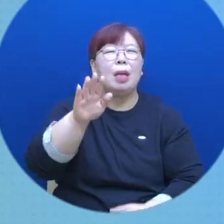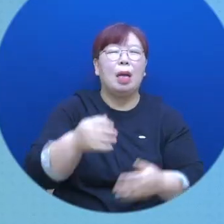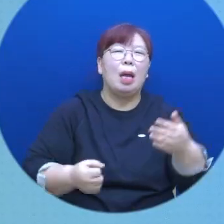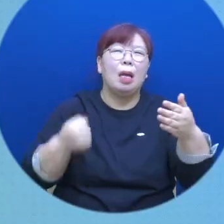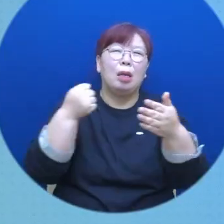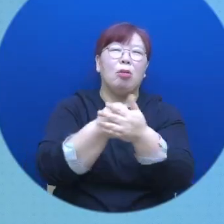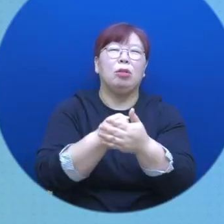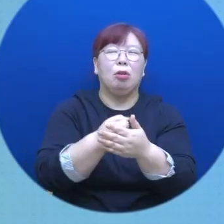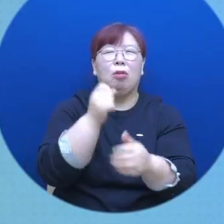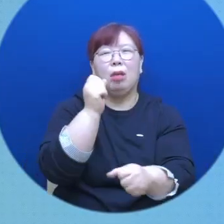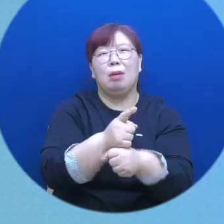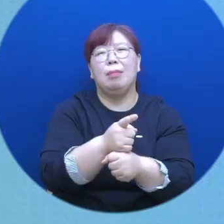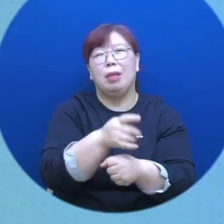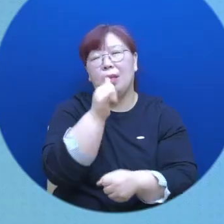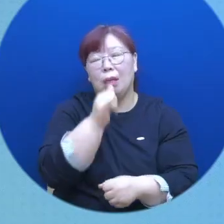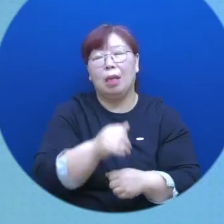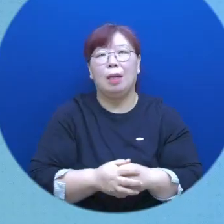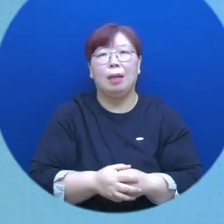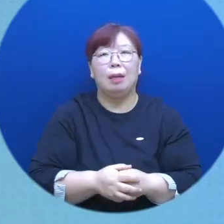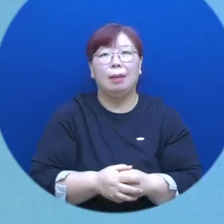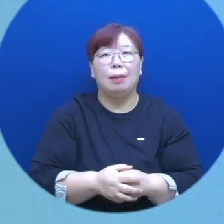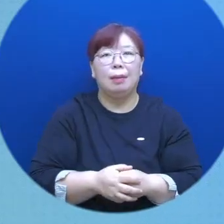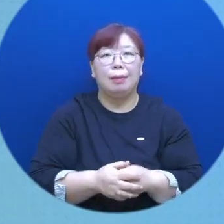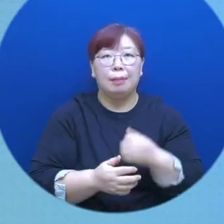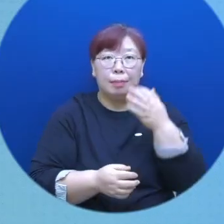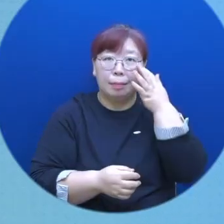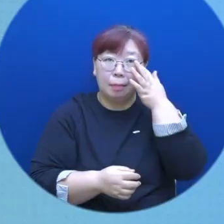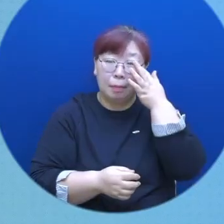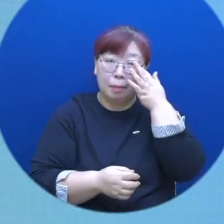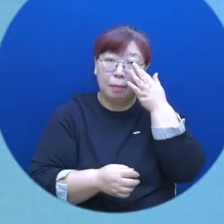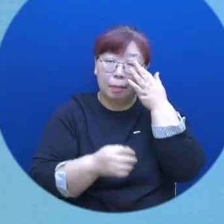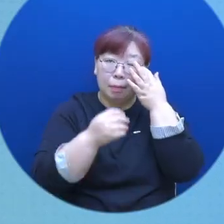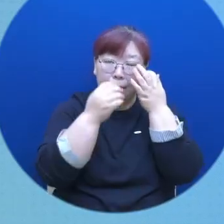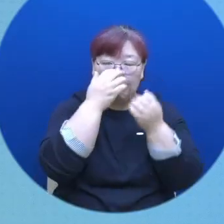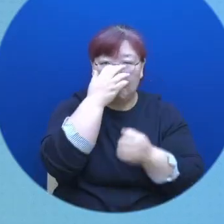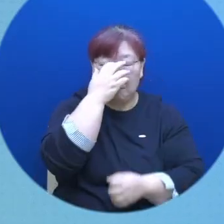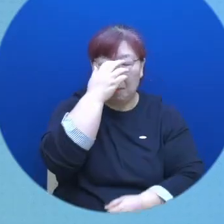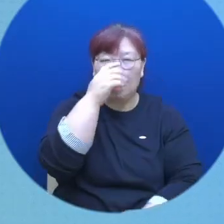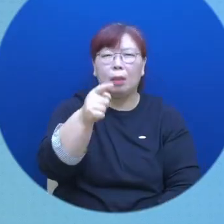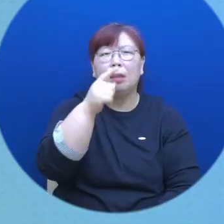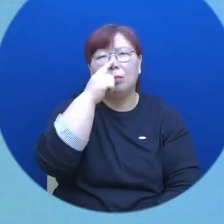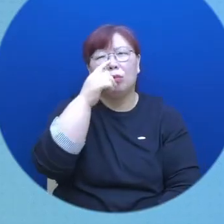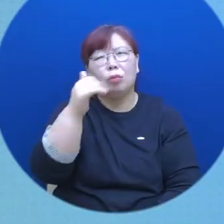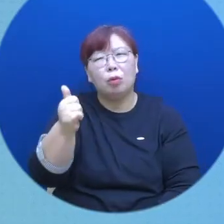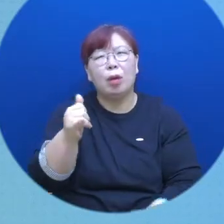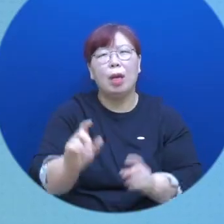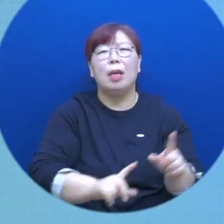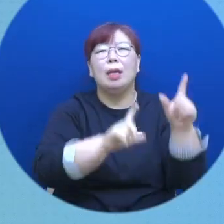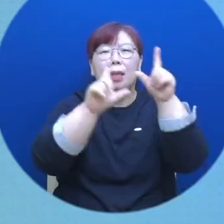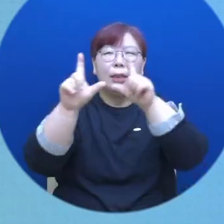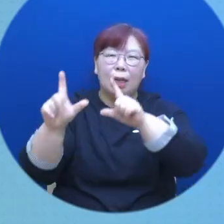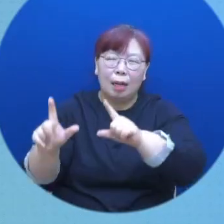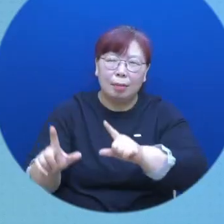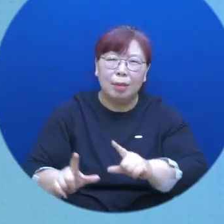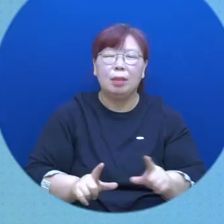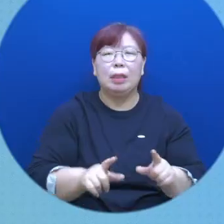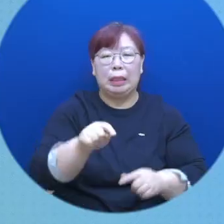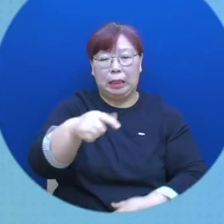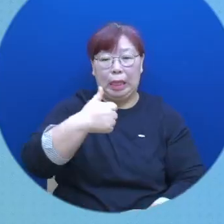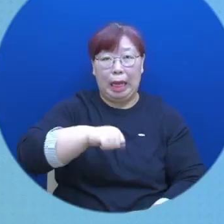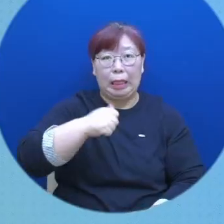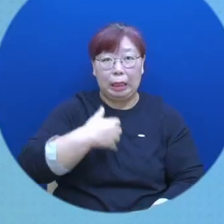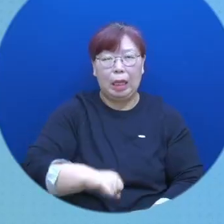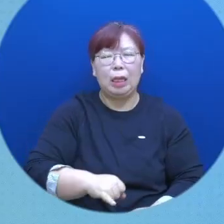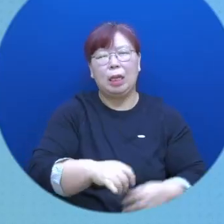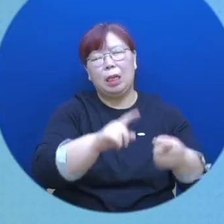결정되어 있다라고 말해도 과언이 아닙니다. 왜? 그 부모의 그 삶을 자녀들이